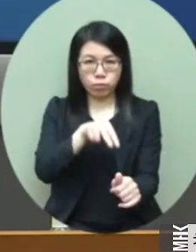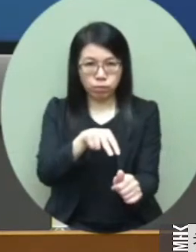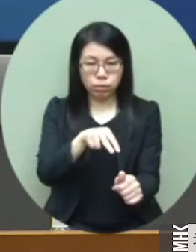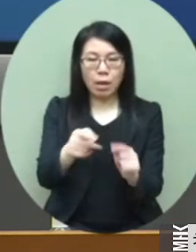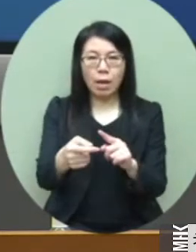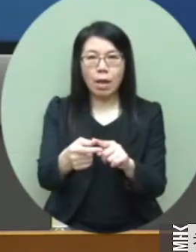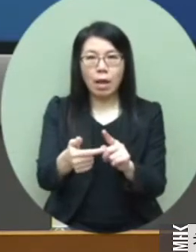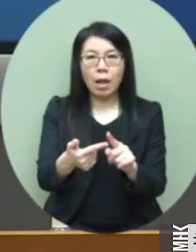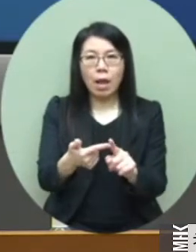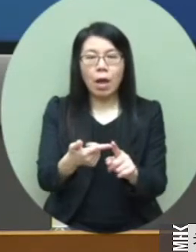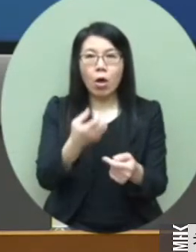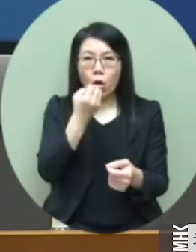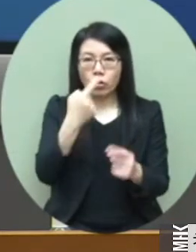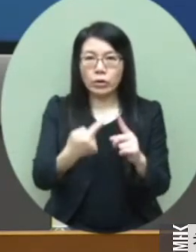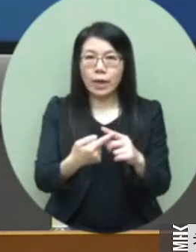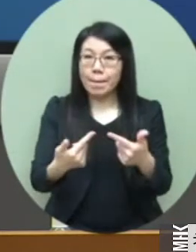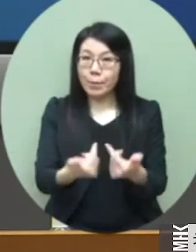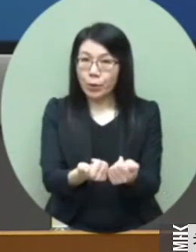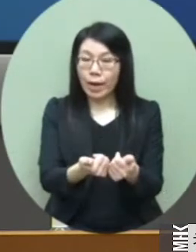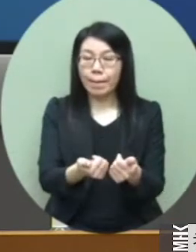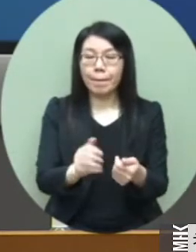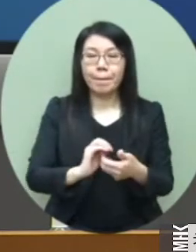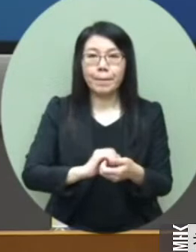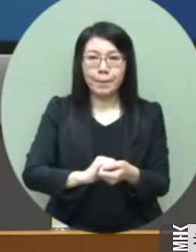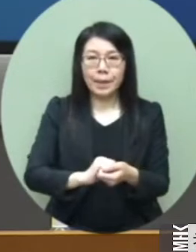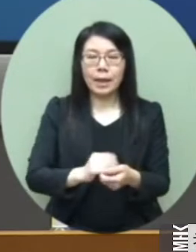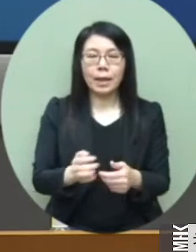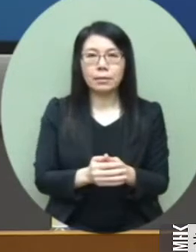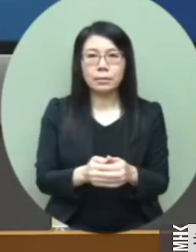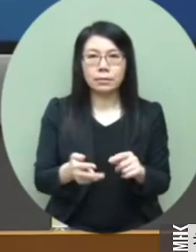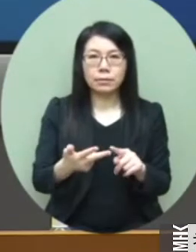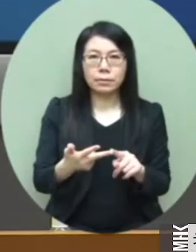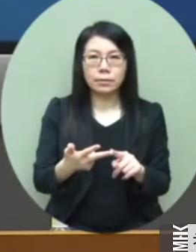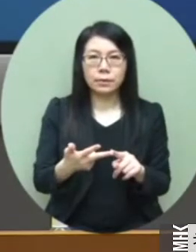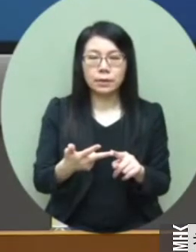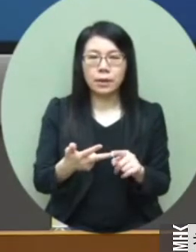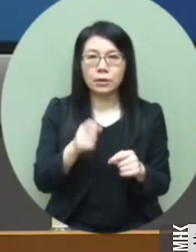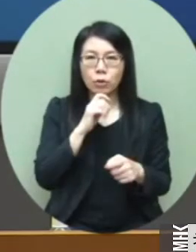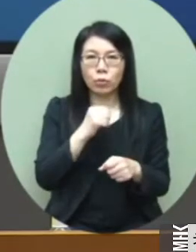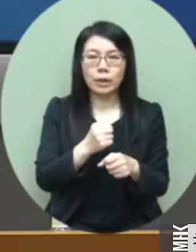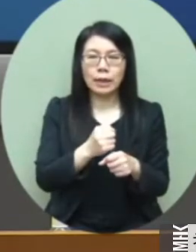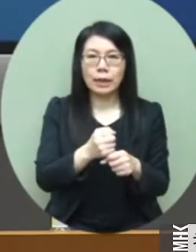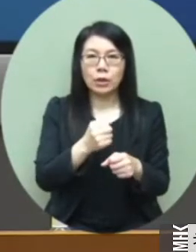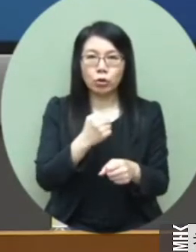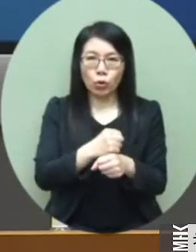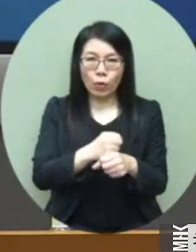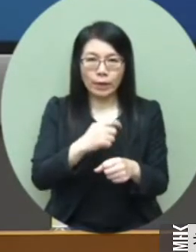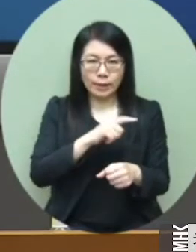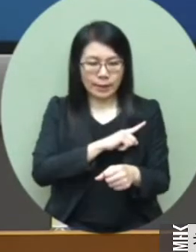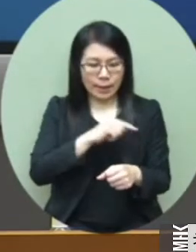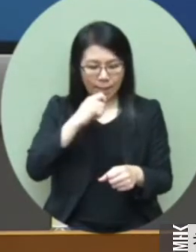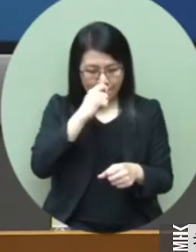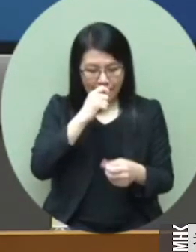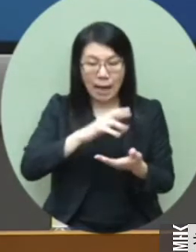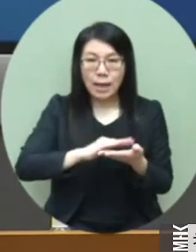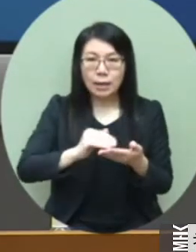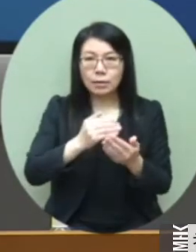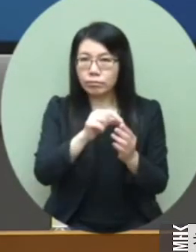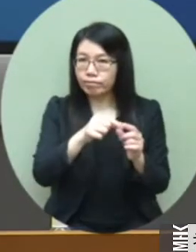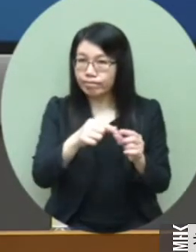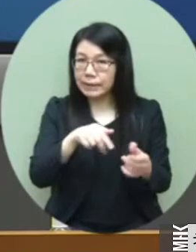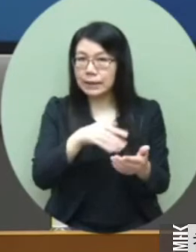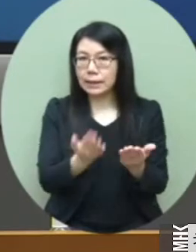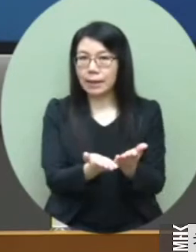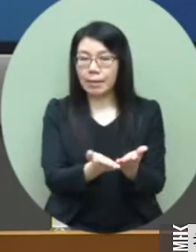有就是我们做的检测等等，这些都是一些管控的措施。我们尽力